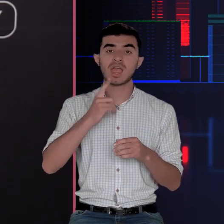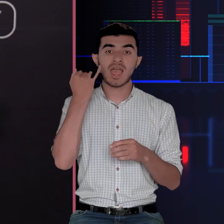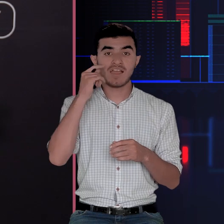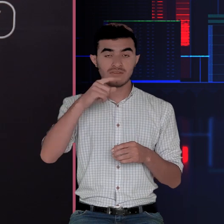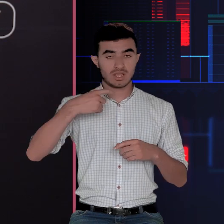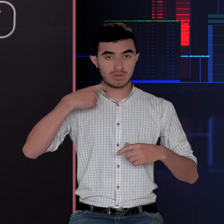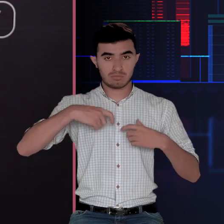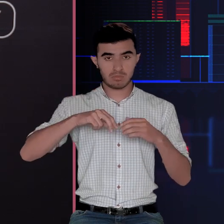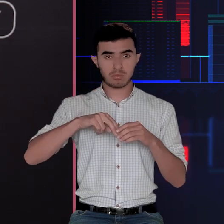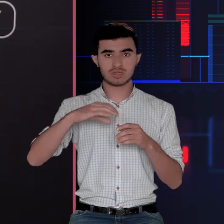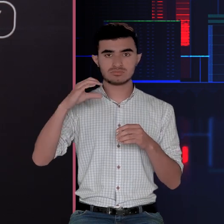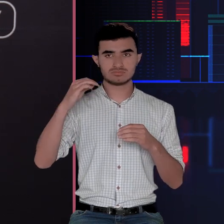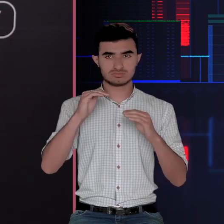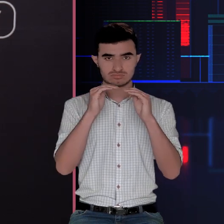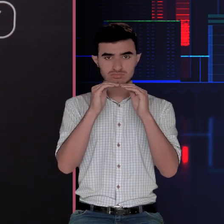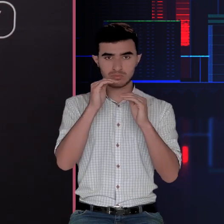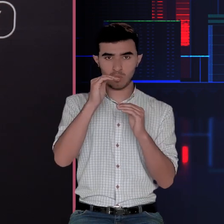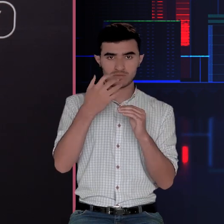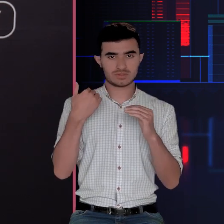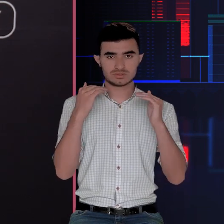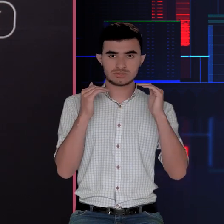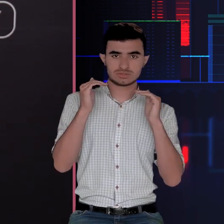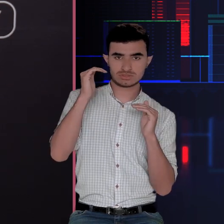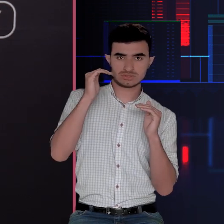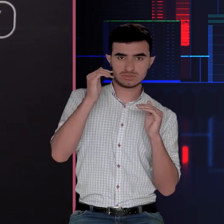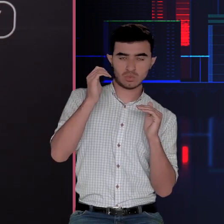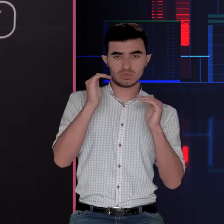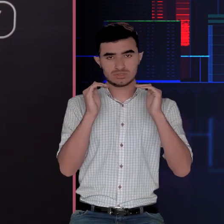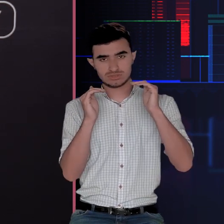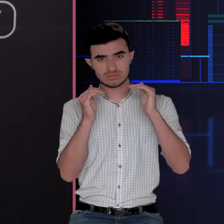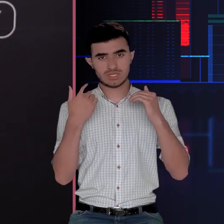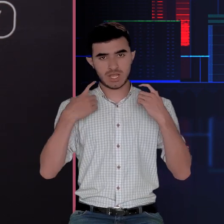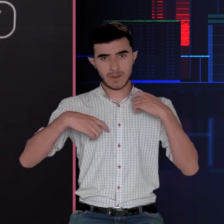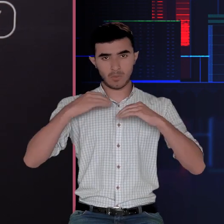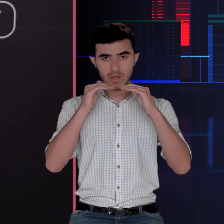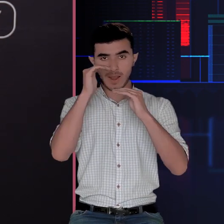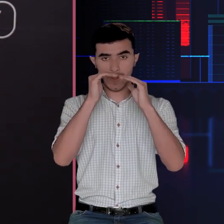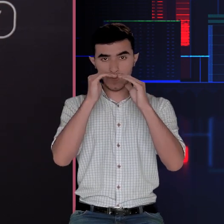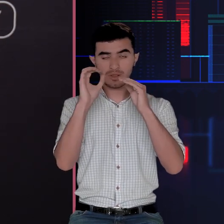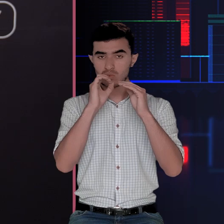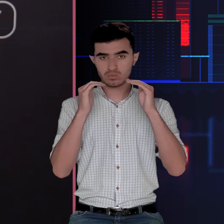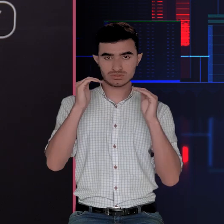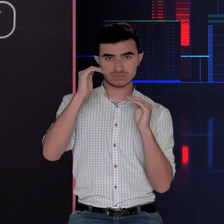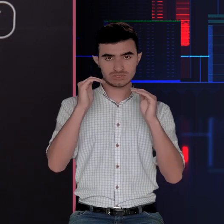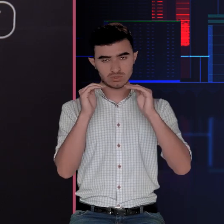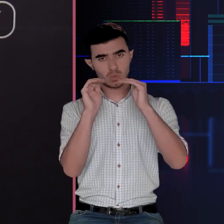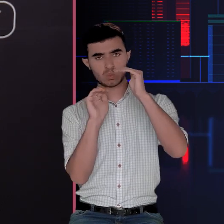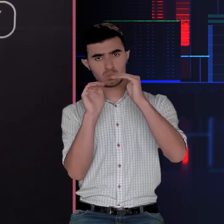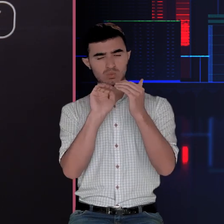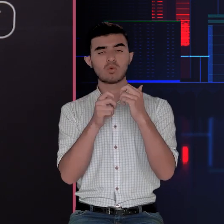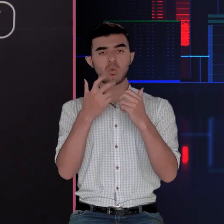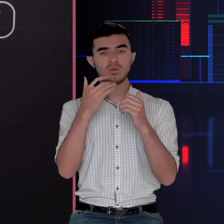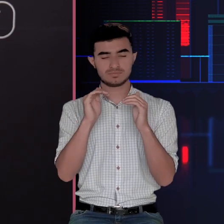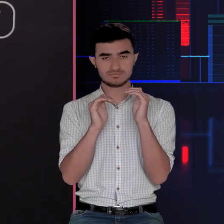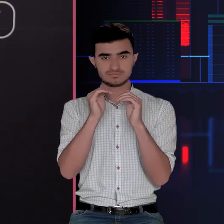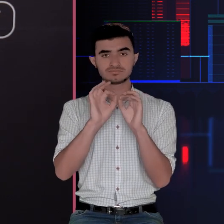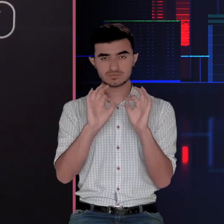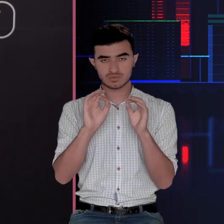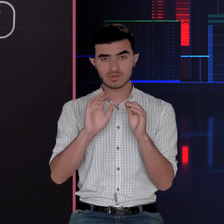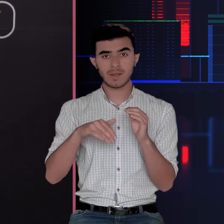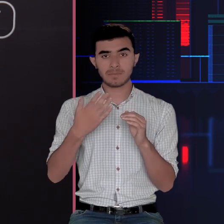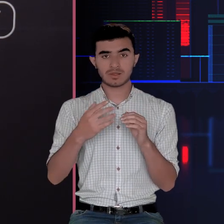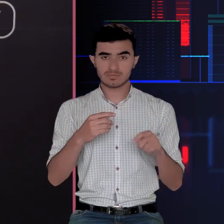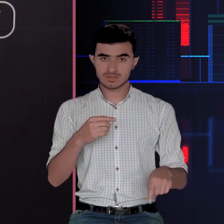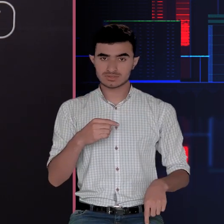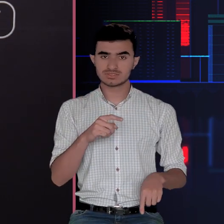ले रही होगी, दूसरी साइड कम स्ट्रेन ले रही होगी. सो यूजली व्हाट हैपन्स इज, दिस इज अ कॉमन सिनेरियो, कि एक घुटने में ज़्यादा तकलीफ शुरू हो जाएगी. अब